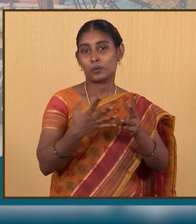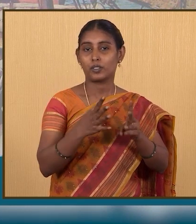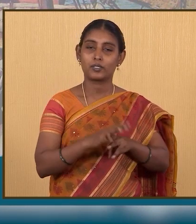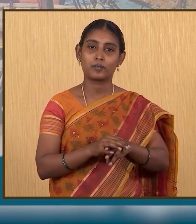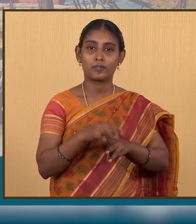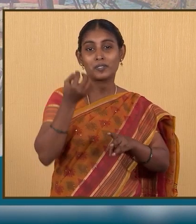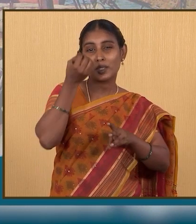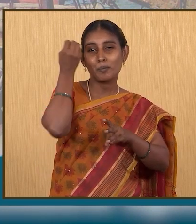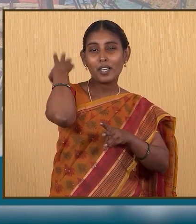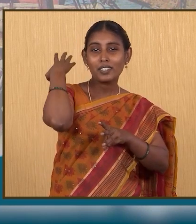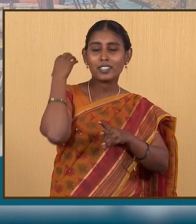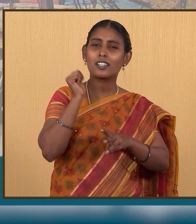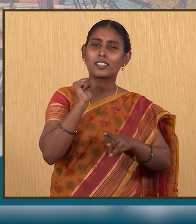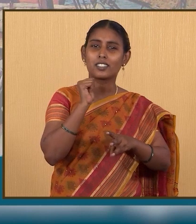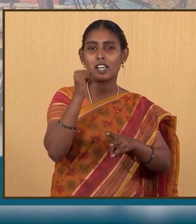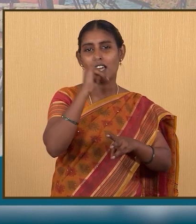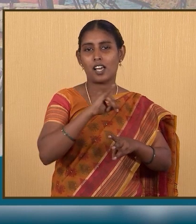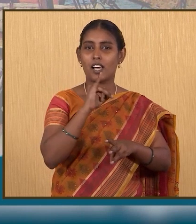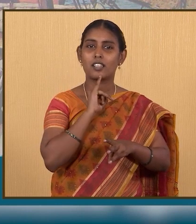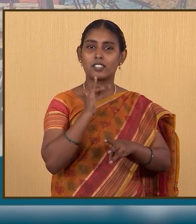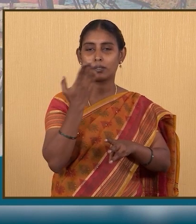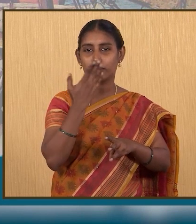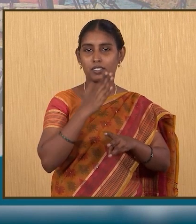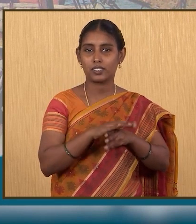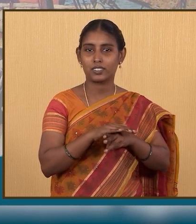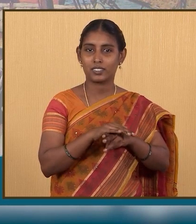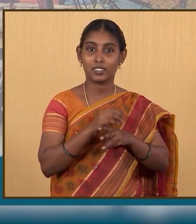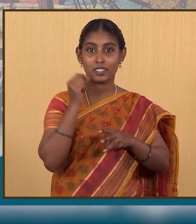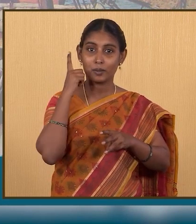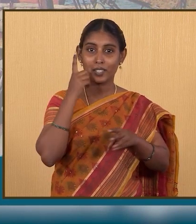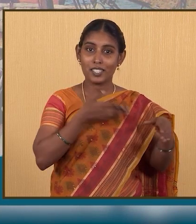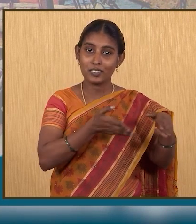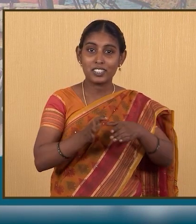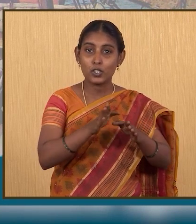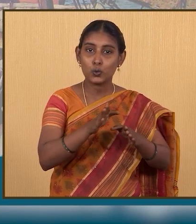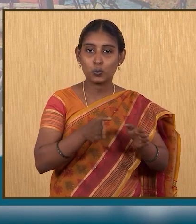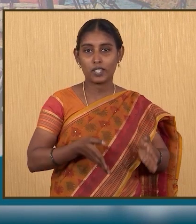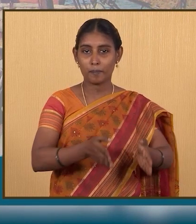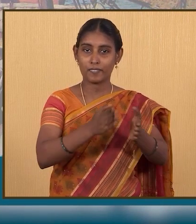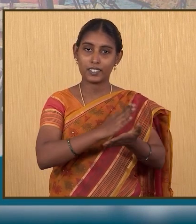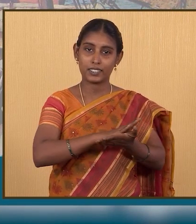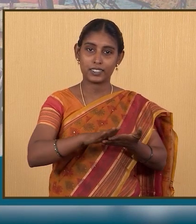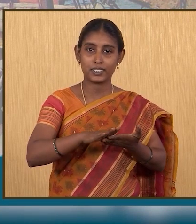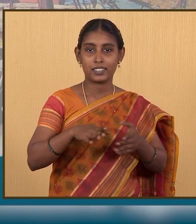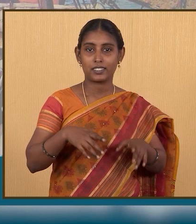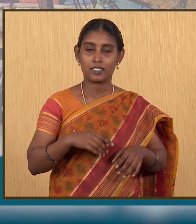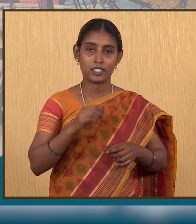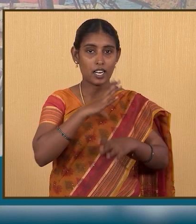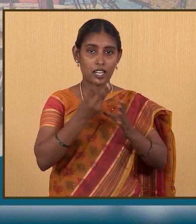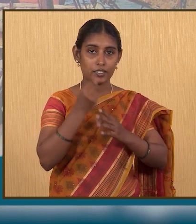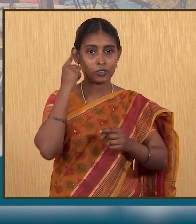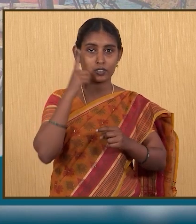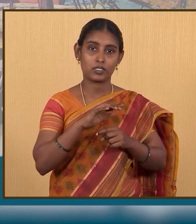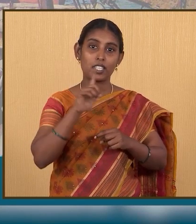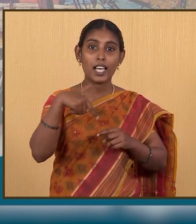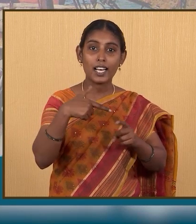பண்டைய காலங்கள் அப்படின்னா நம்ம 6 வகுப்பில் படிச்சிருப்போம் இல்லையா, சிந்து சமவெளி நாகரிக காலம் அப்படின்ட்டு. அடுத்தது இடைக்காலம் அப்படின்னா